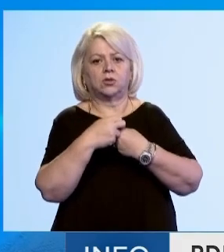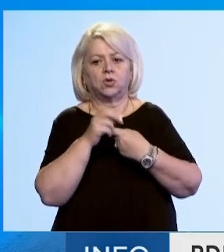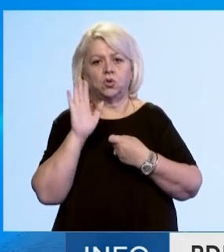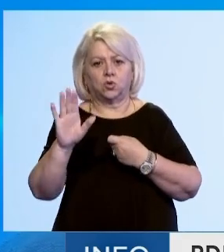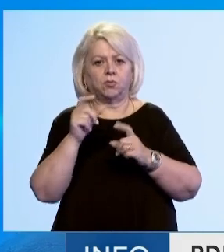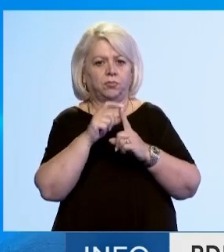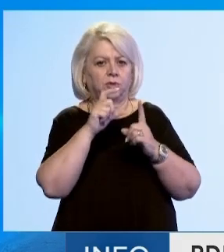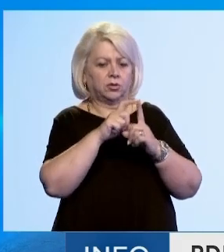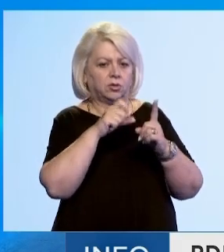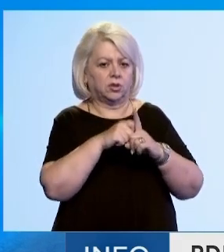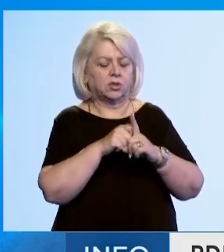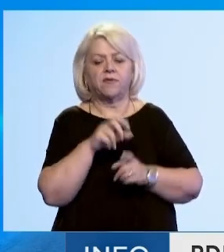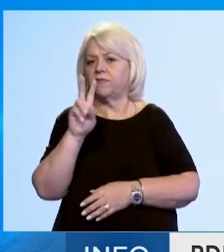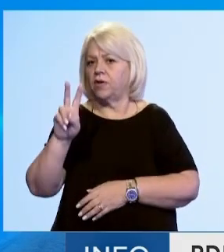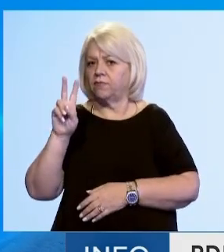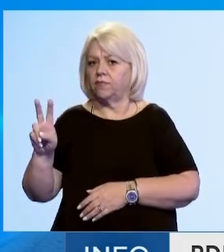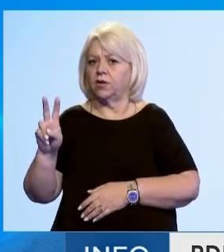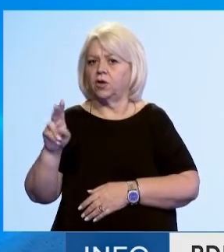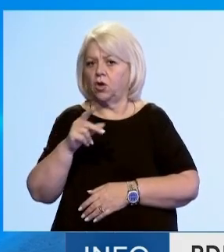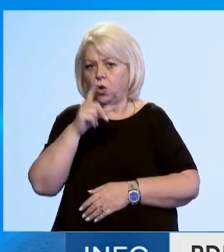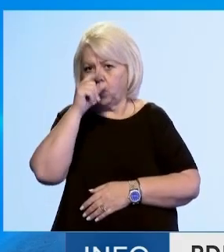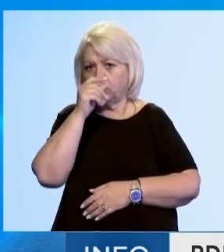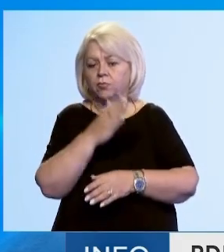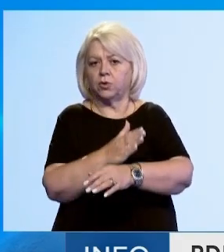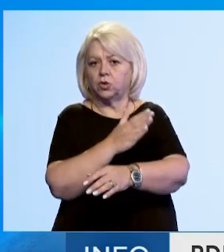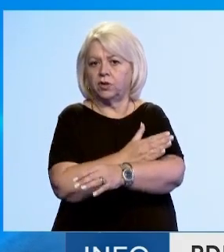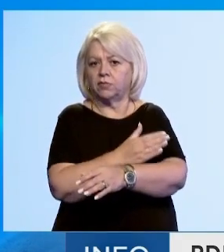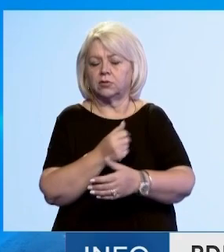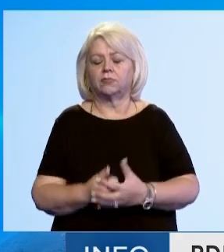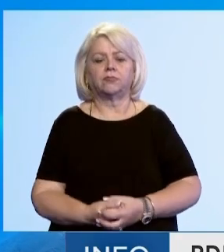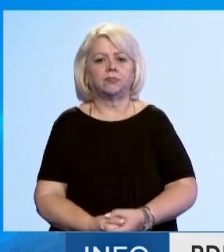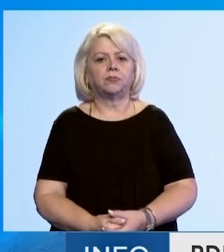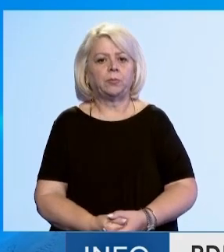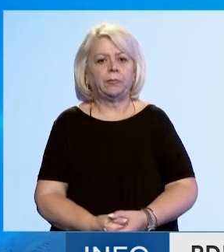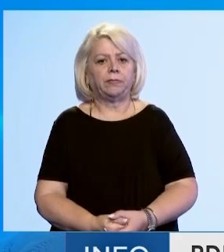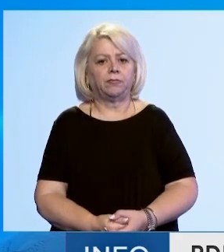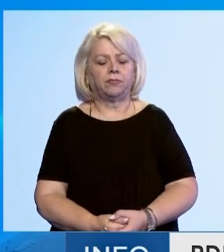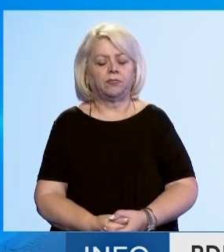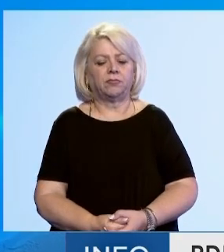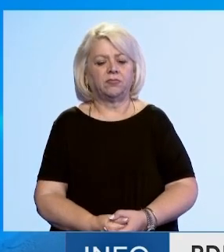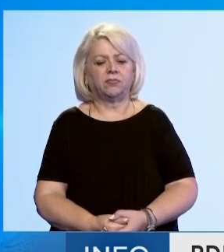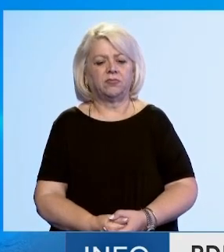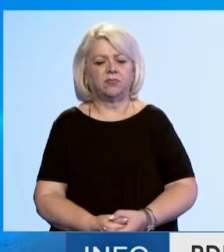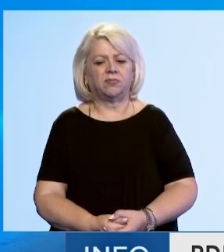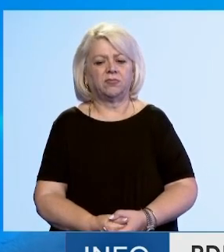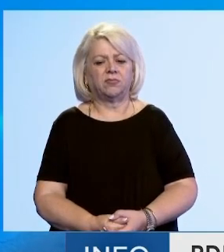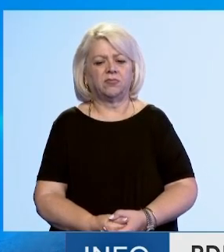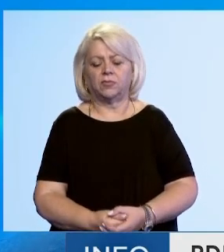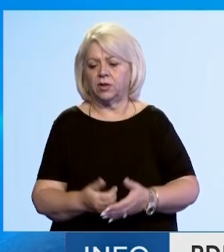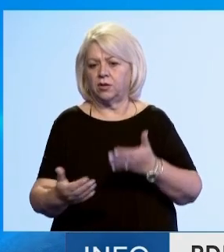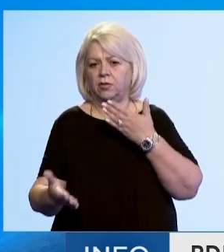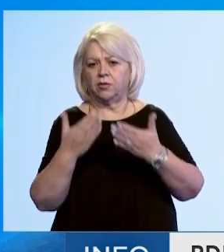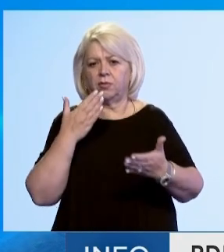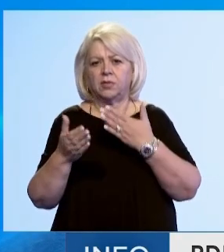pra PDK-s dhe lëvizjes vetëvendosje në komunën e Podujevës? O, në lidhje me